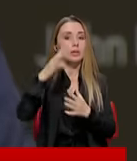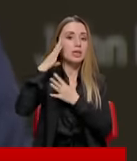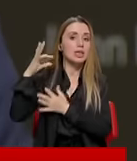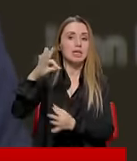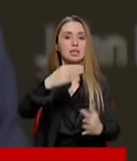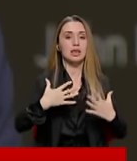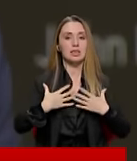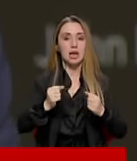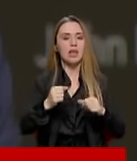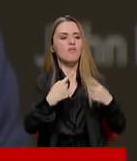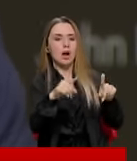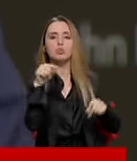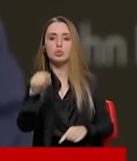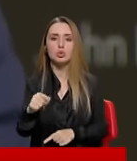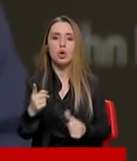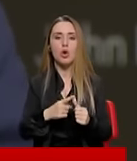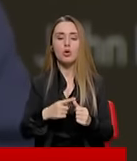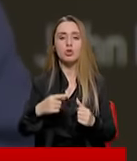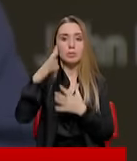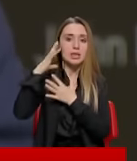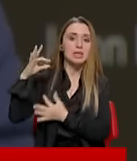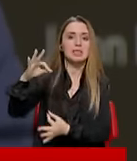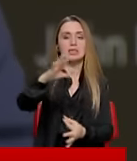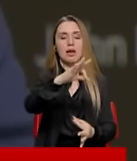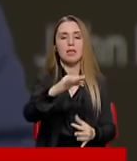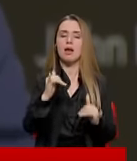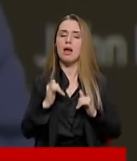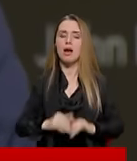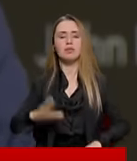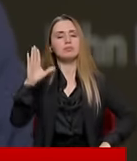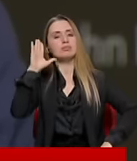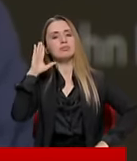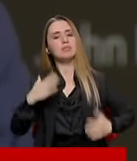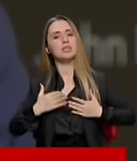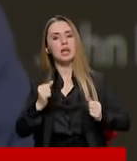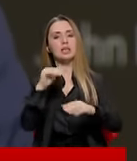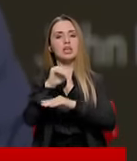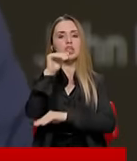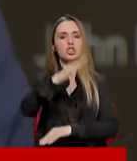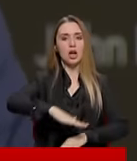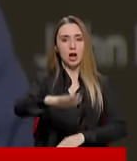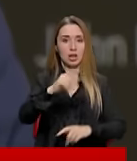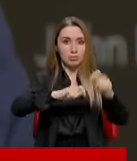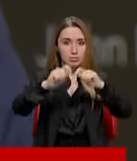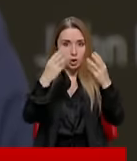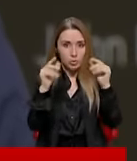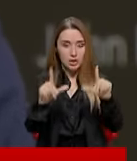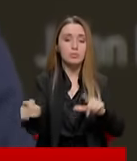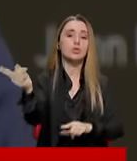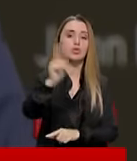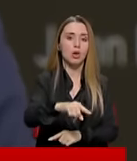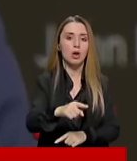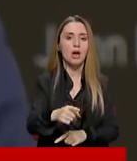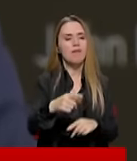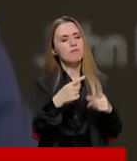sağlığı Aradaki fark bu önce bir insanların Rahat huzurlu sağlıklı yaşayacağı alanları yaparsınız daha sonra